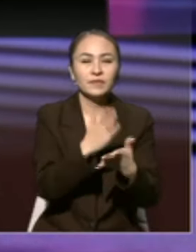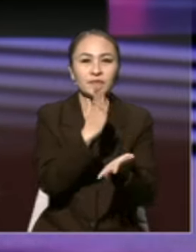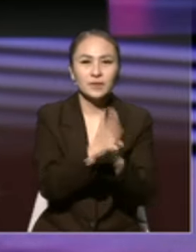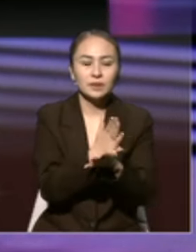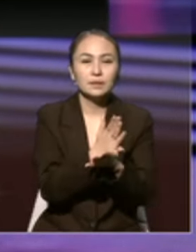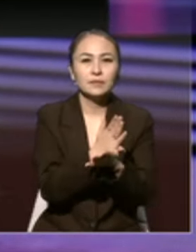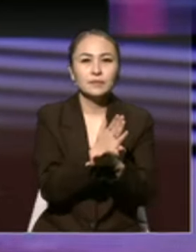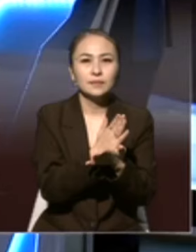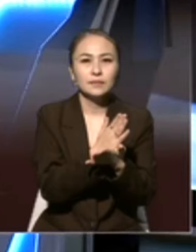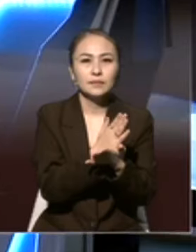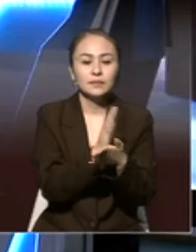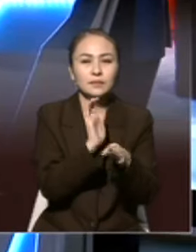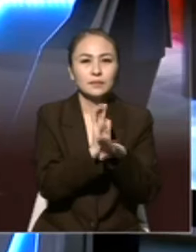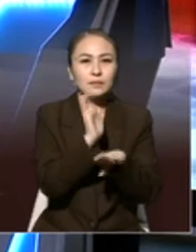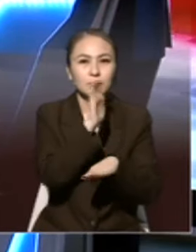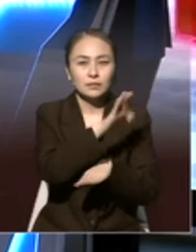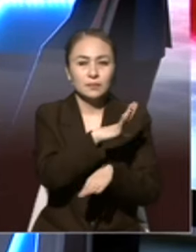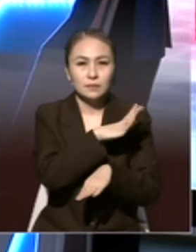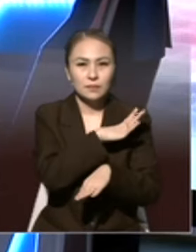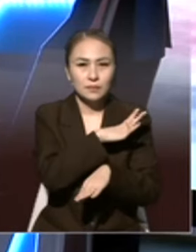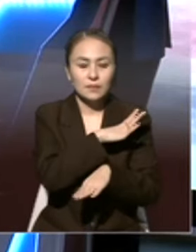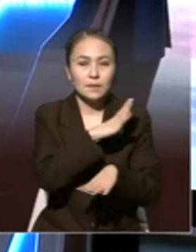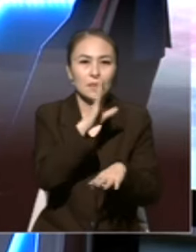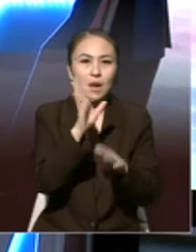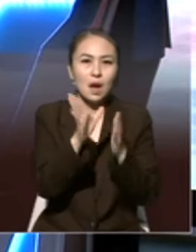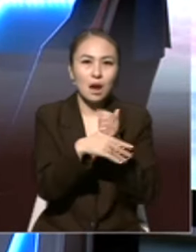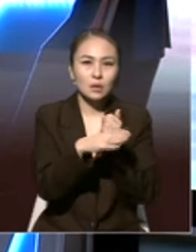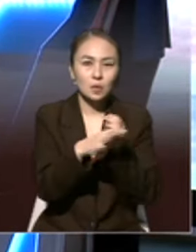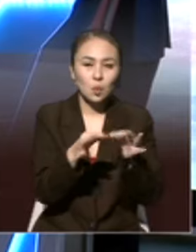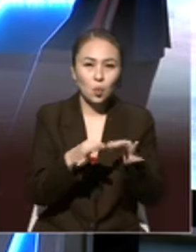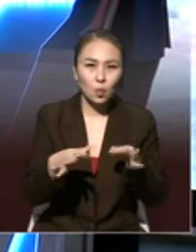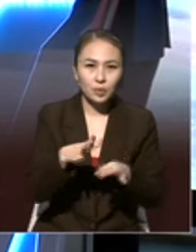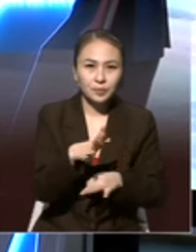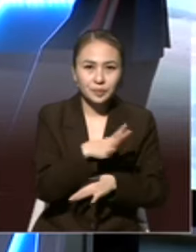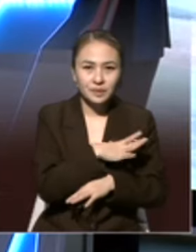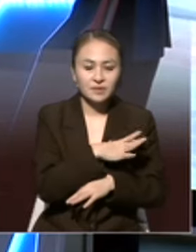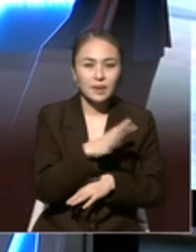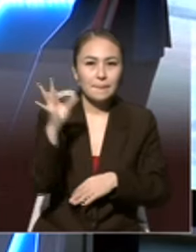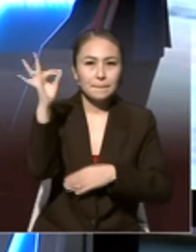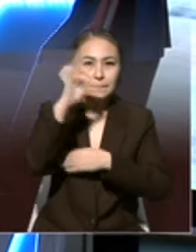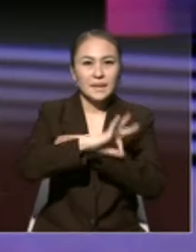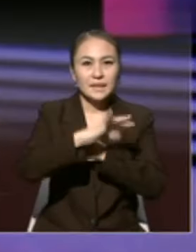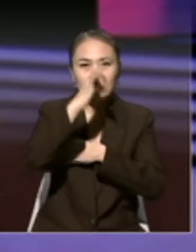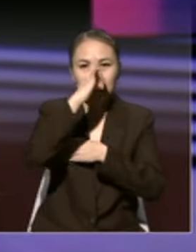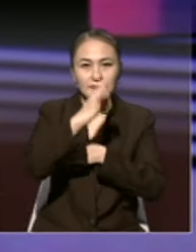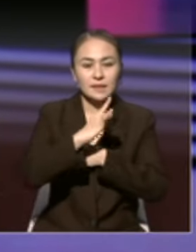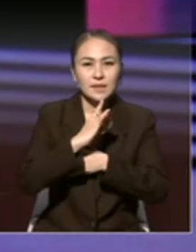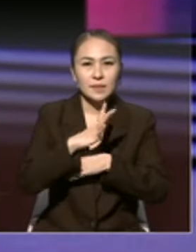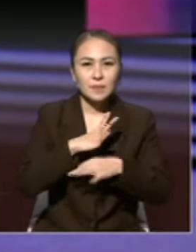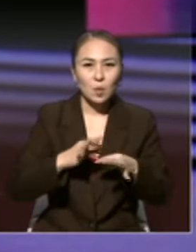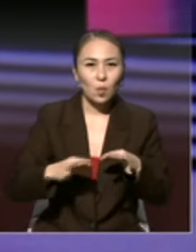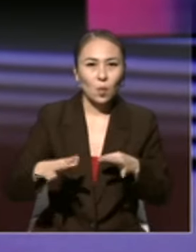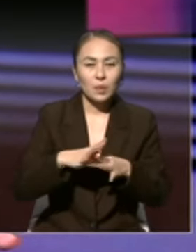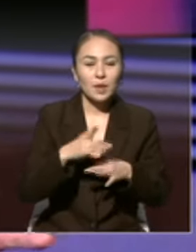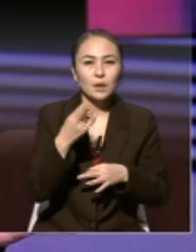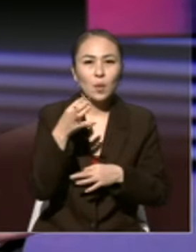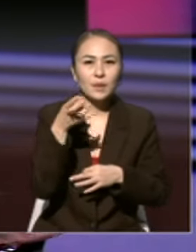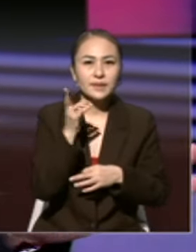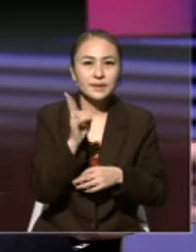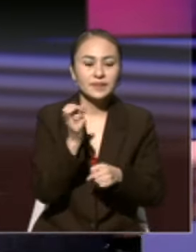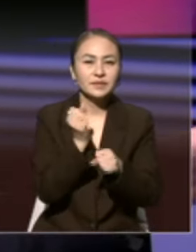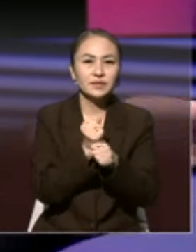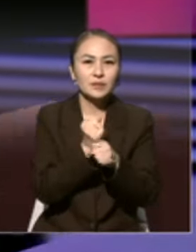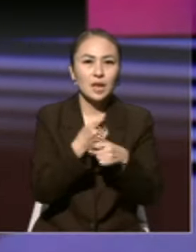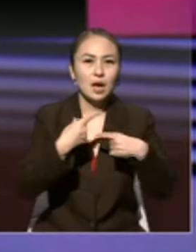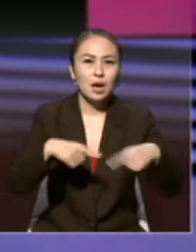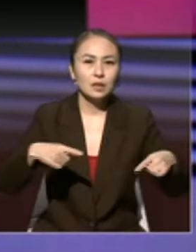жиналып жіберілген екен. Мынау Атырау облысында жіберілді, сосын мынау Батыс Қазақстанда да біздің достық үйлеріміз қазір